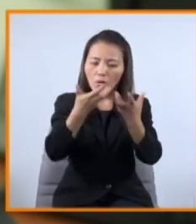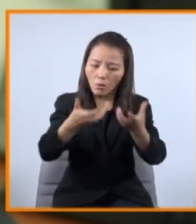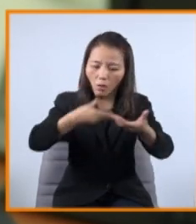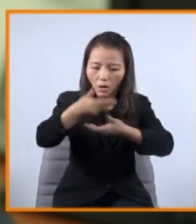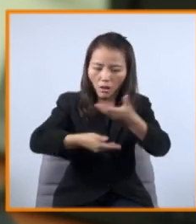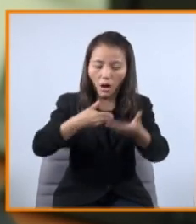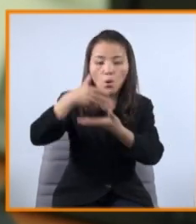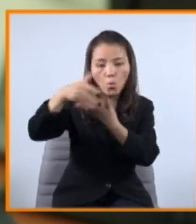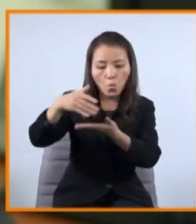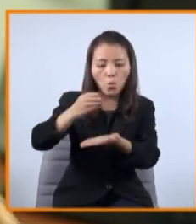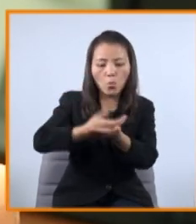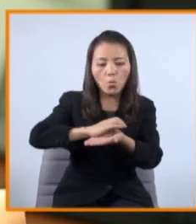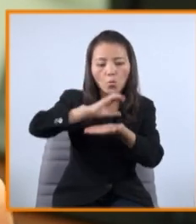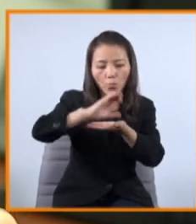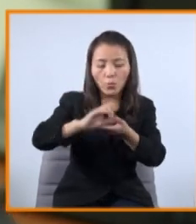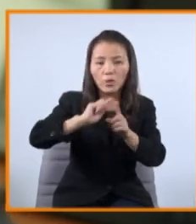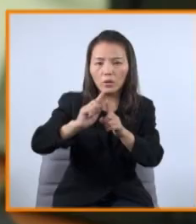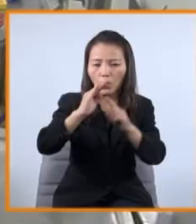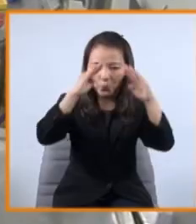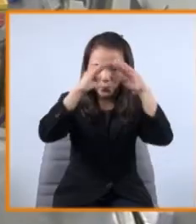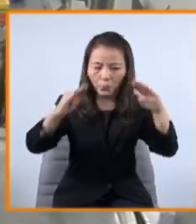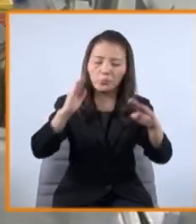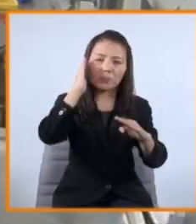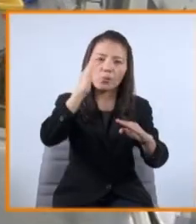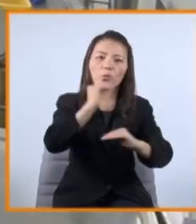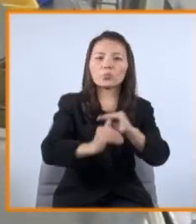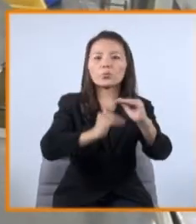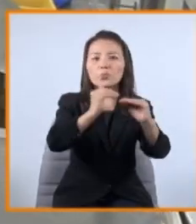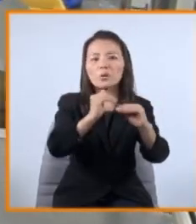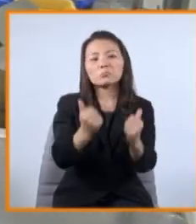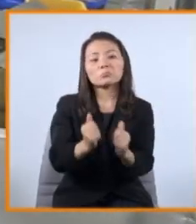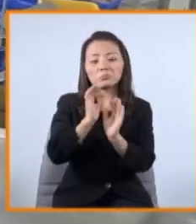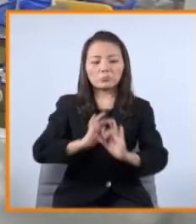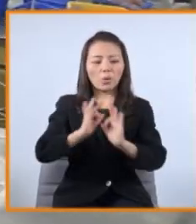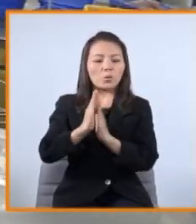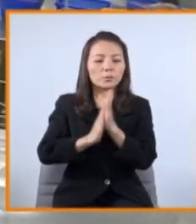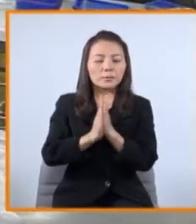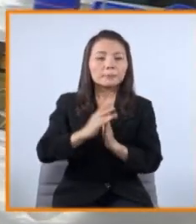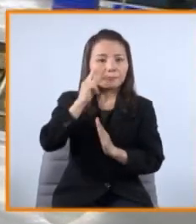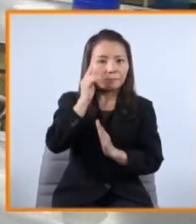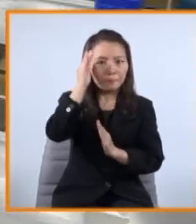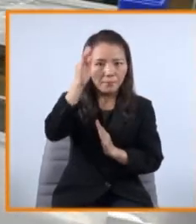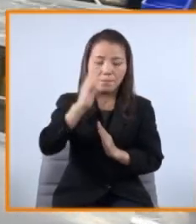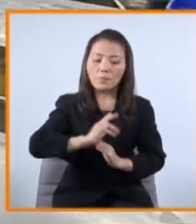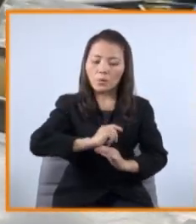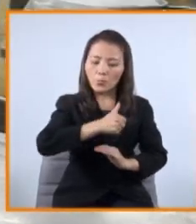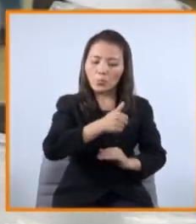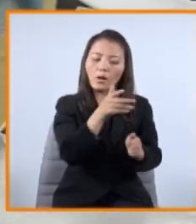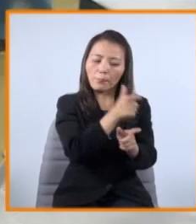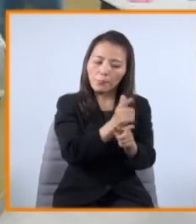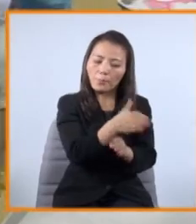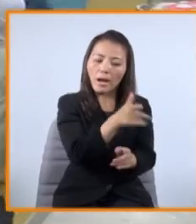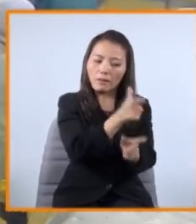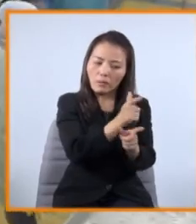ๆในประเทศเวียดนามนี้ก็จะพัฒนาไปยิ่งๆขึ้นเพราะฉะนั้นความท้าทายของเราเองเนี่ยที่จะก้าวสู่จากธุรกิจฟาร์มไปสู่ธุรกิจ